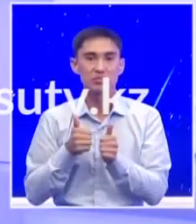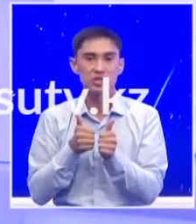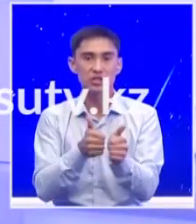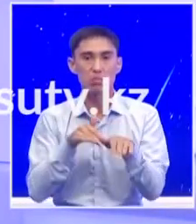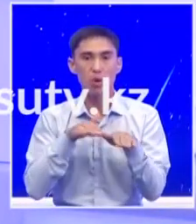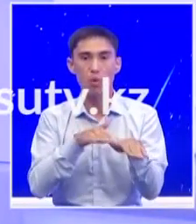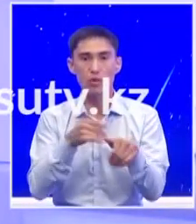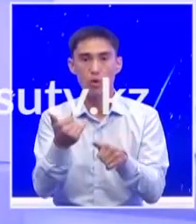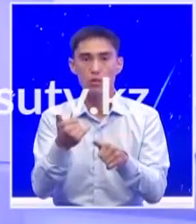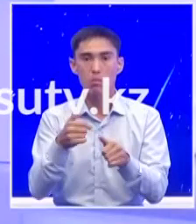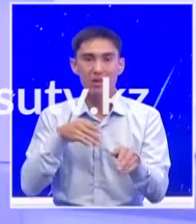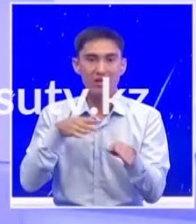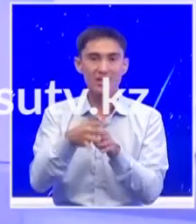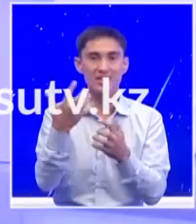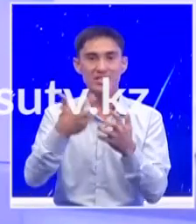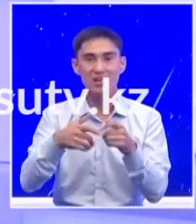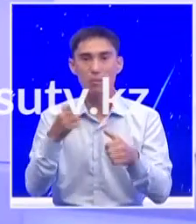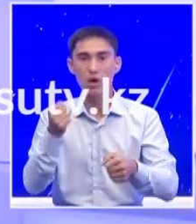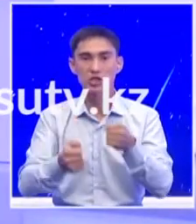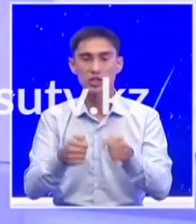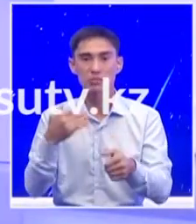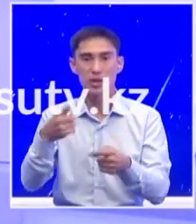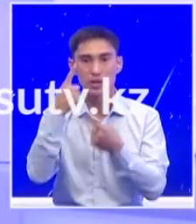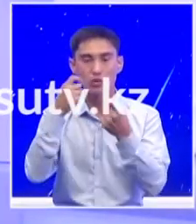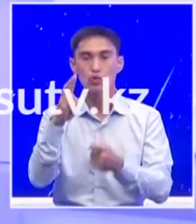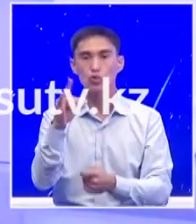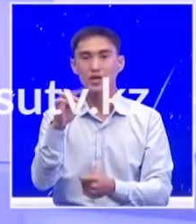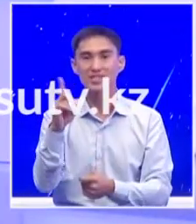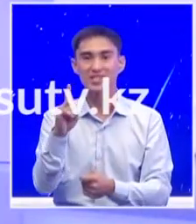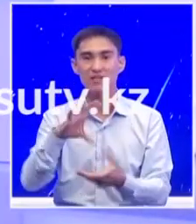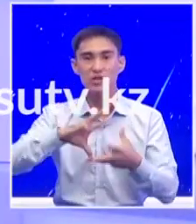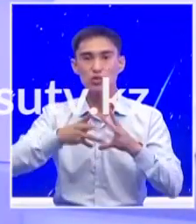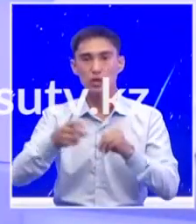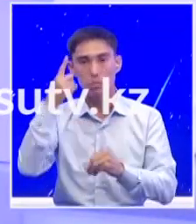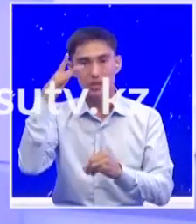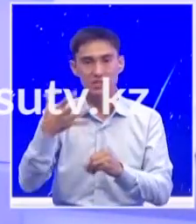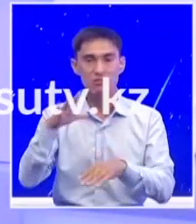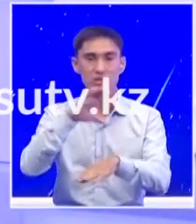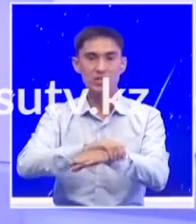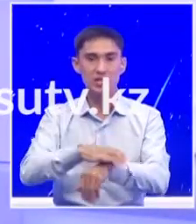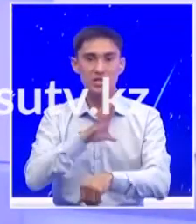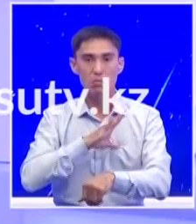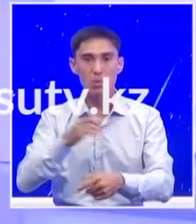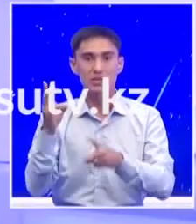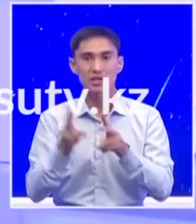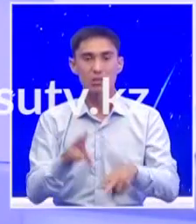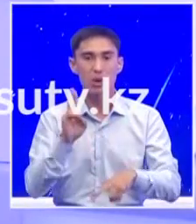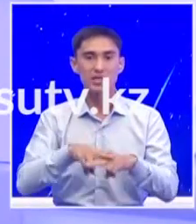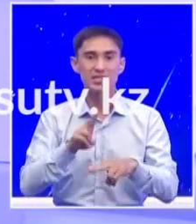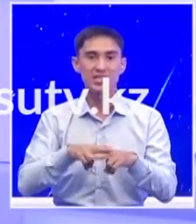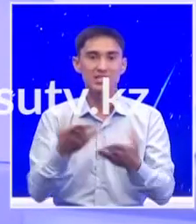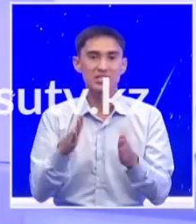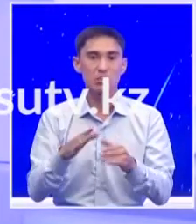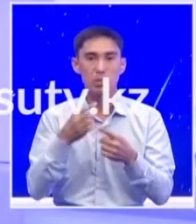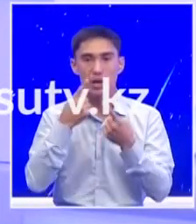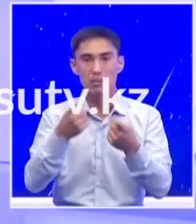началась погоня. Он протаранил несколько машин, передает Нуркизет. В результате подозреваемый был задержан. Пострадал полицейский.